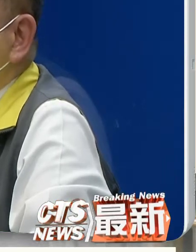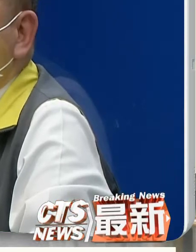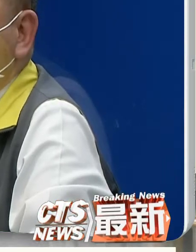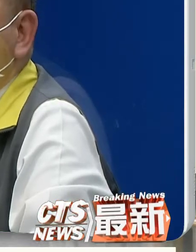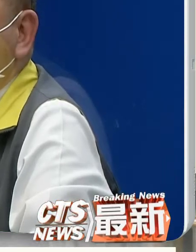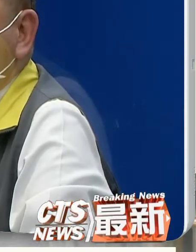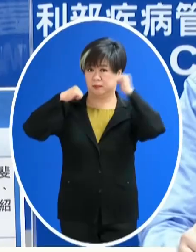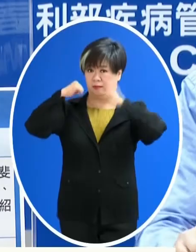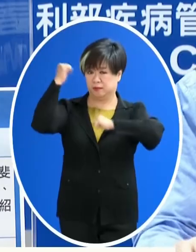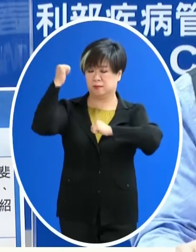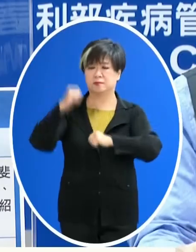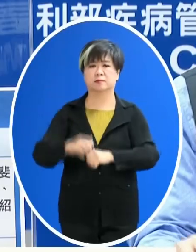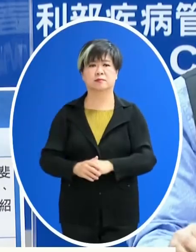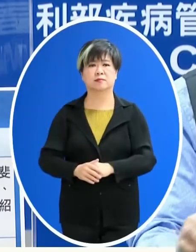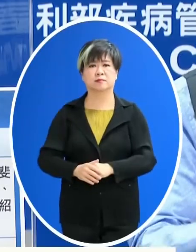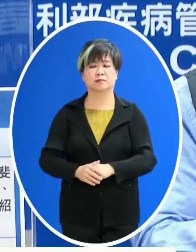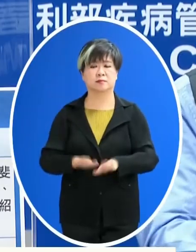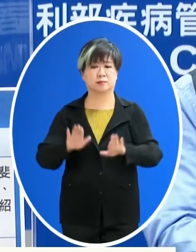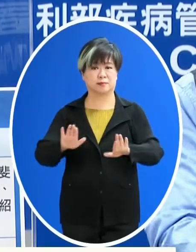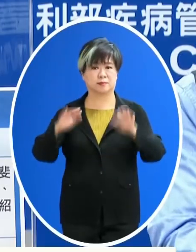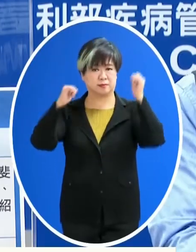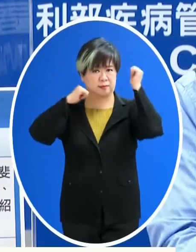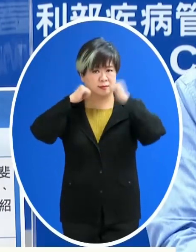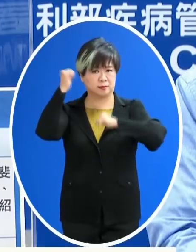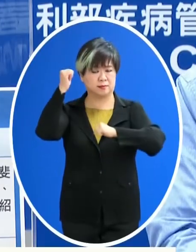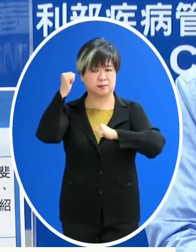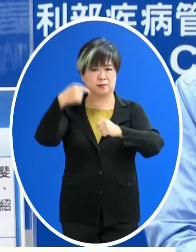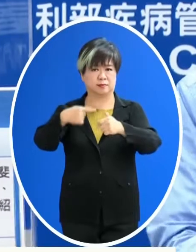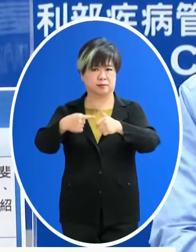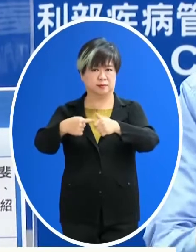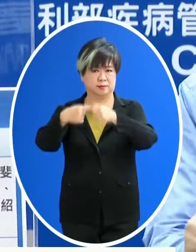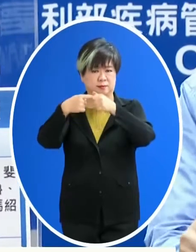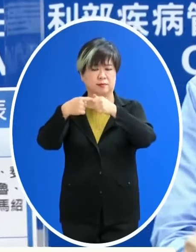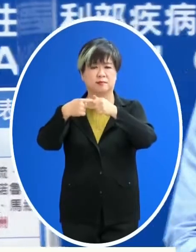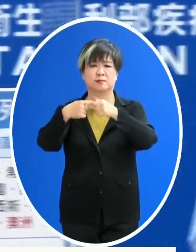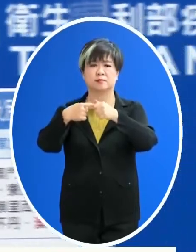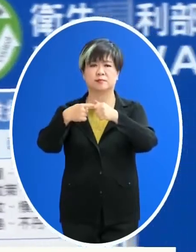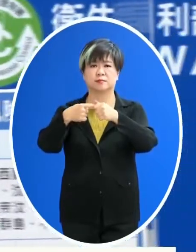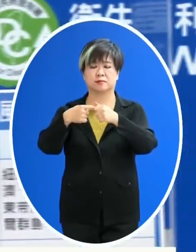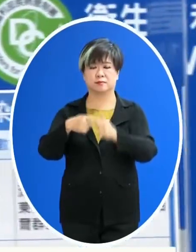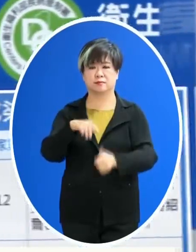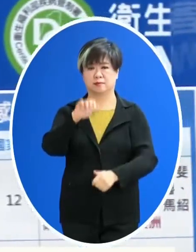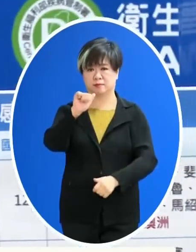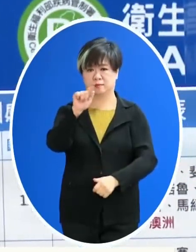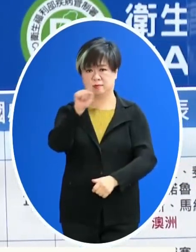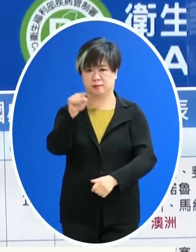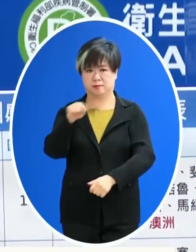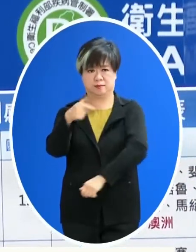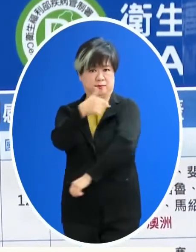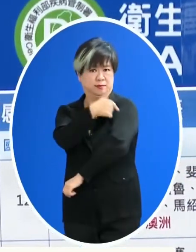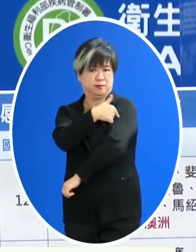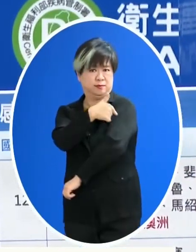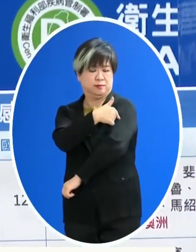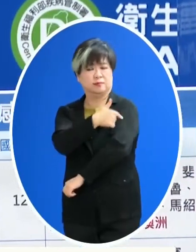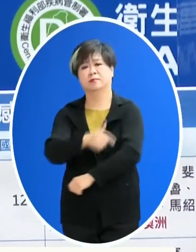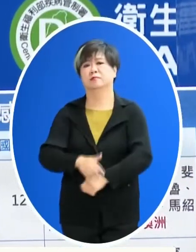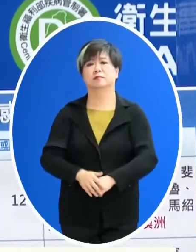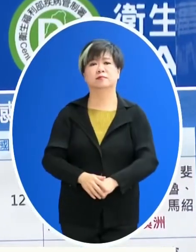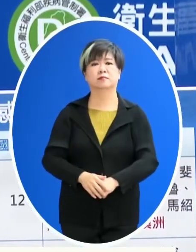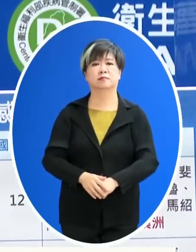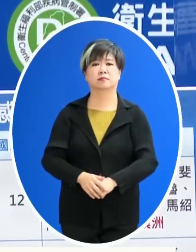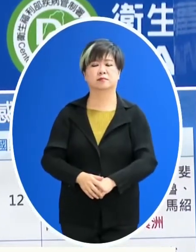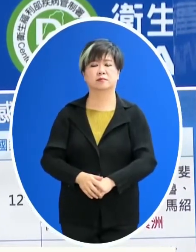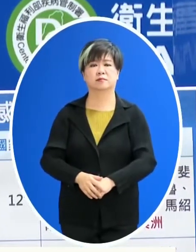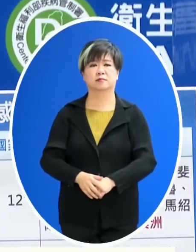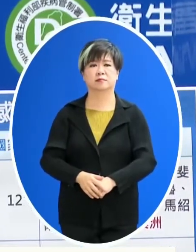明。 今天早上那首批的那是 A G 的疫苗那总